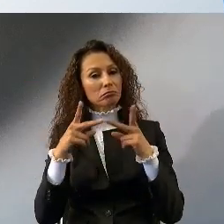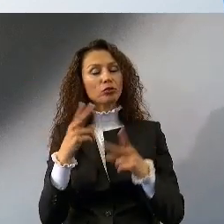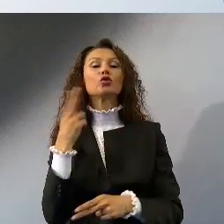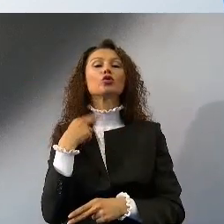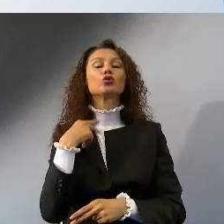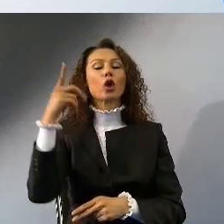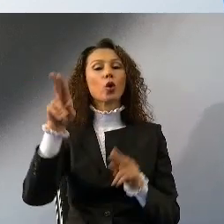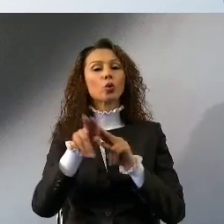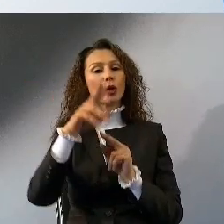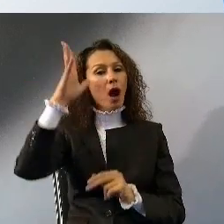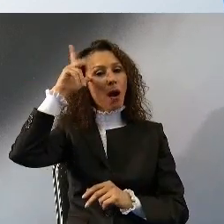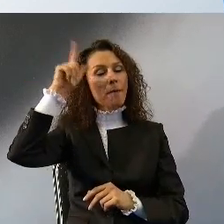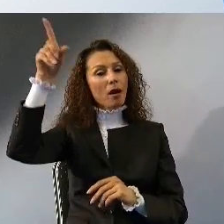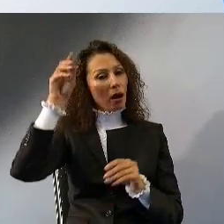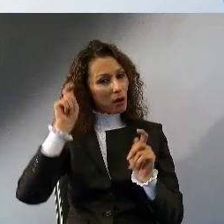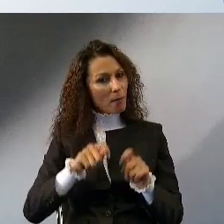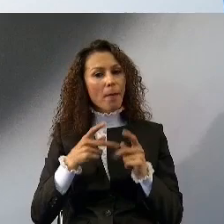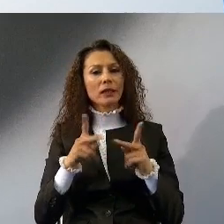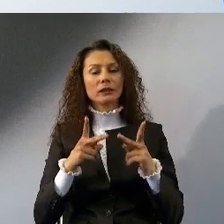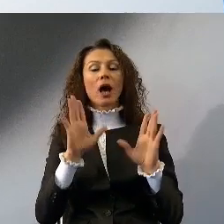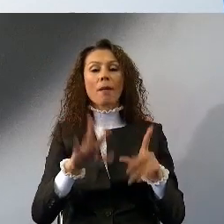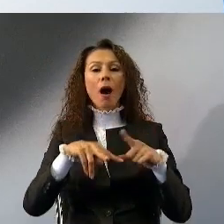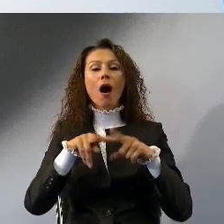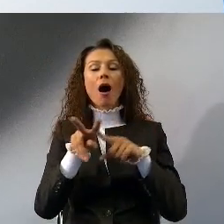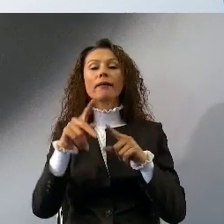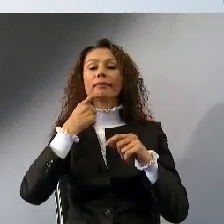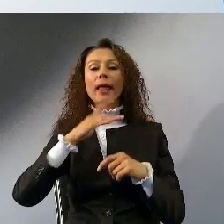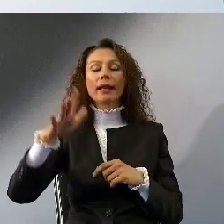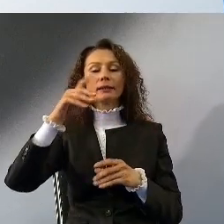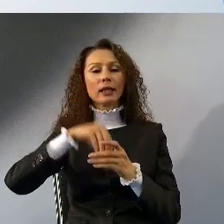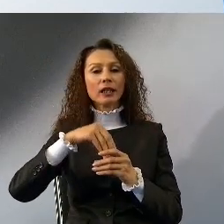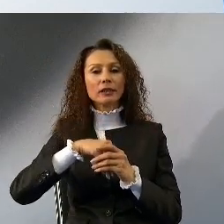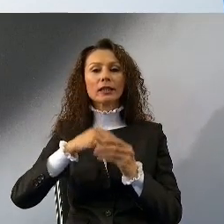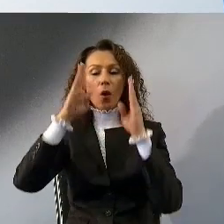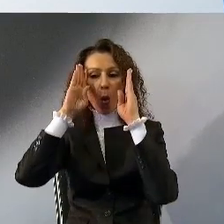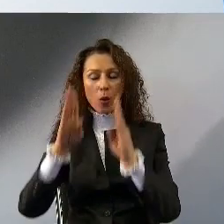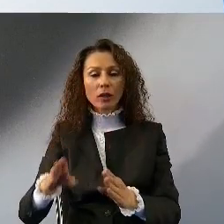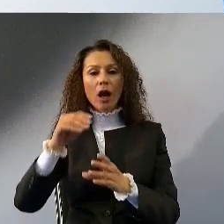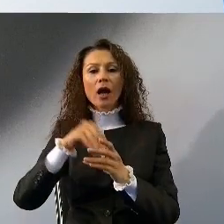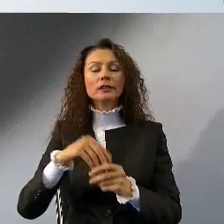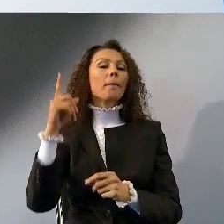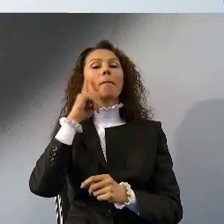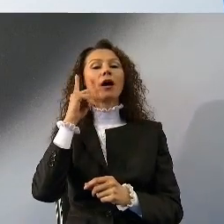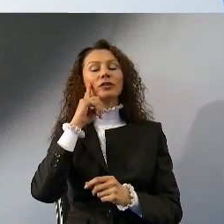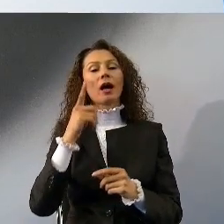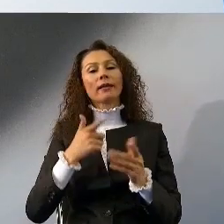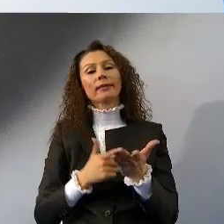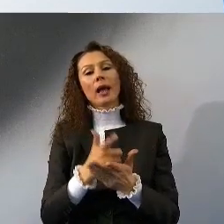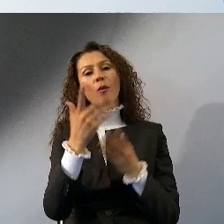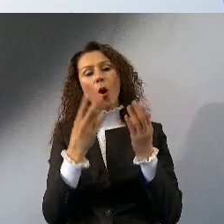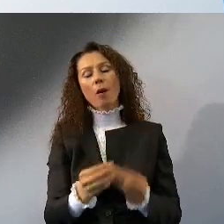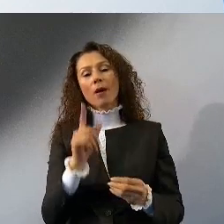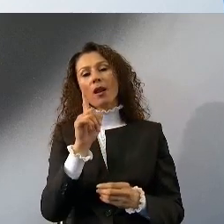Rusya'da, Kuzey Amerika'da yapabilirsiniz. Ama Akdeniz'de tarım politikanızın odağında marjinal tarım arazileri olmak